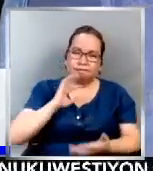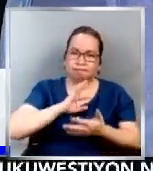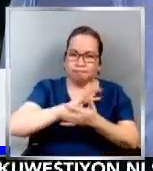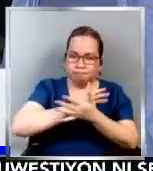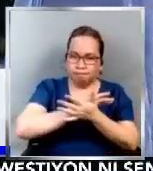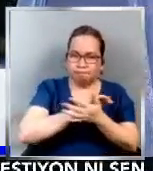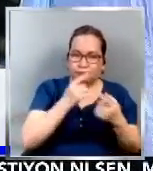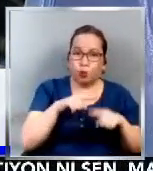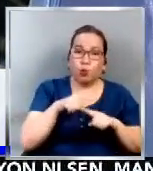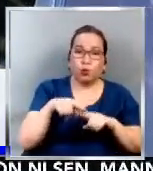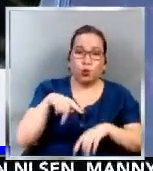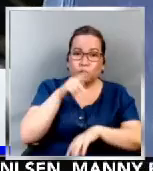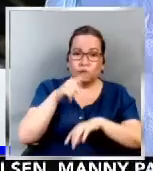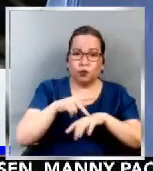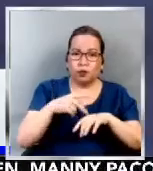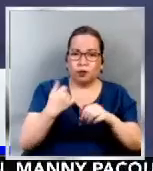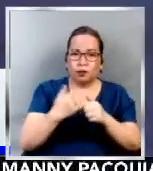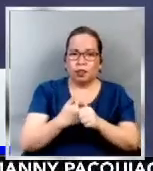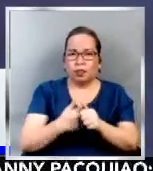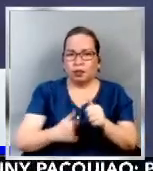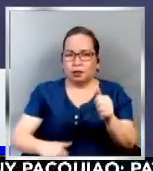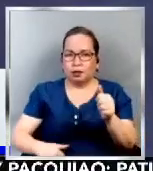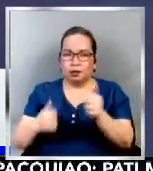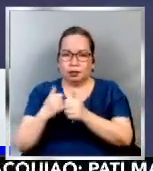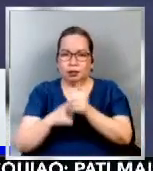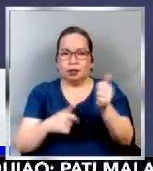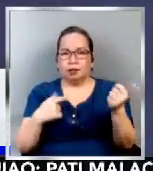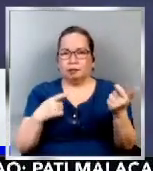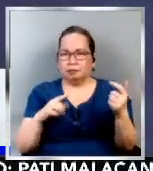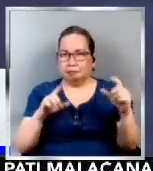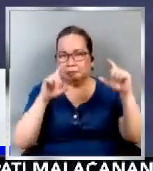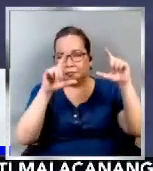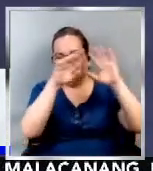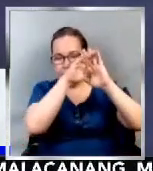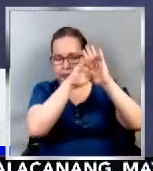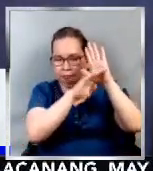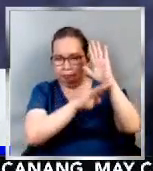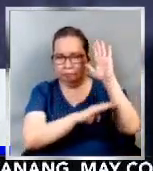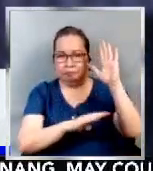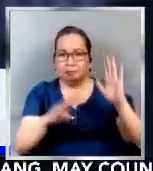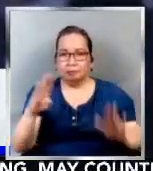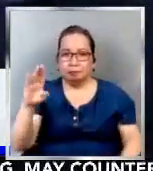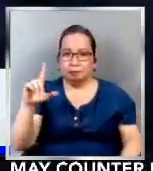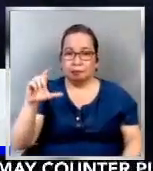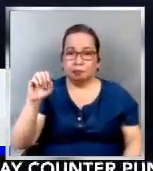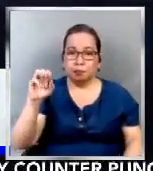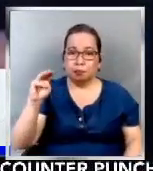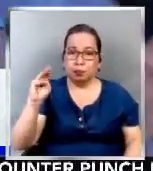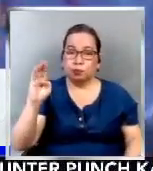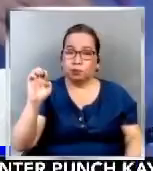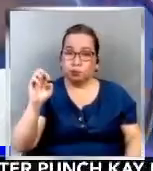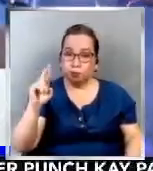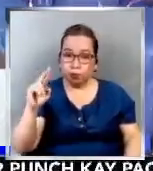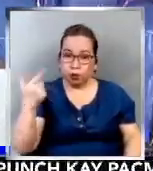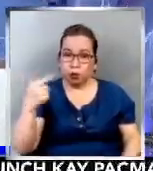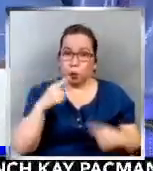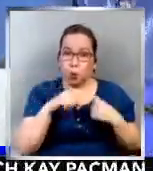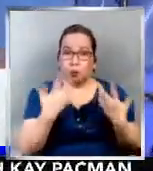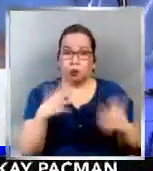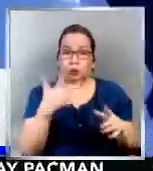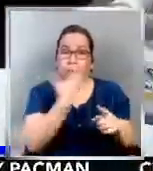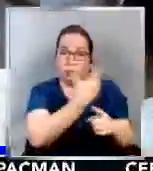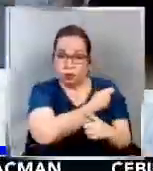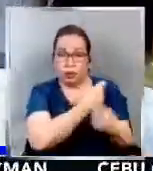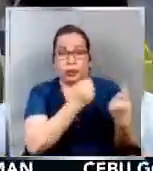COVID resilience ranking ng Bloomberg batay sa porsyento ng mga bakunado, bilang ng mga namatay, positivity rate at iba